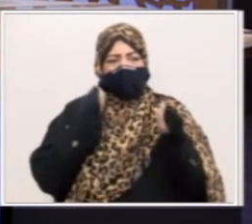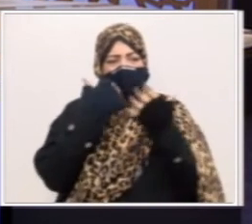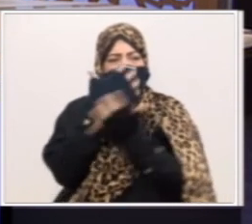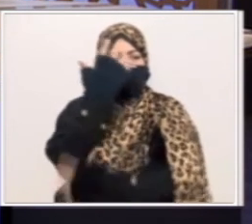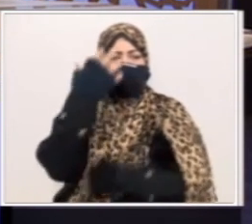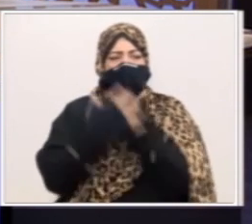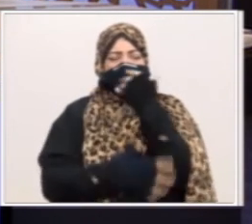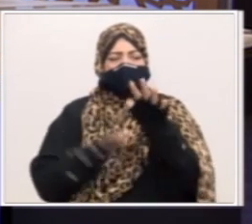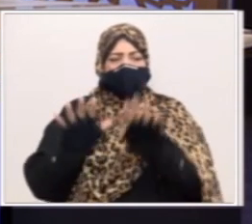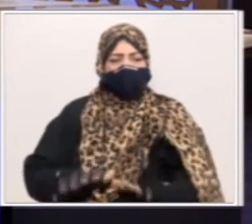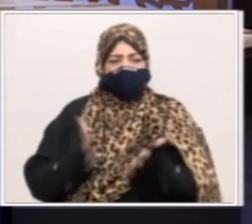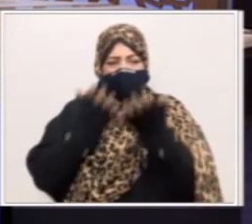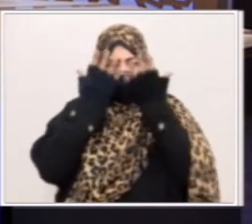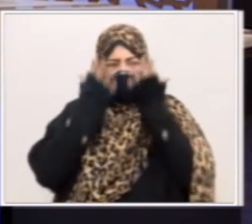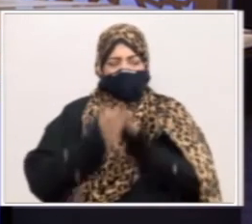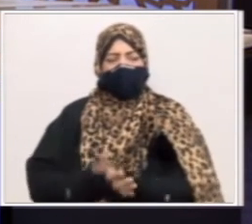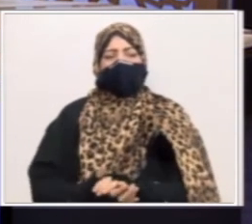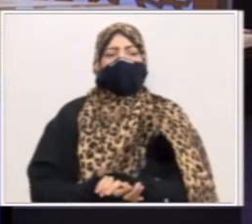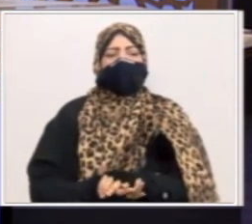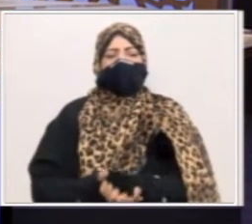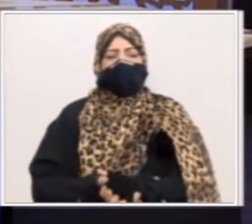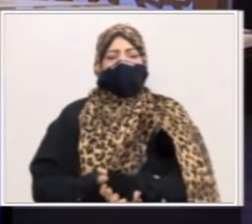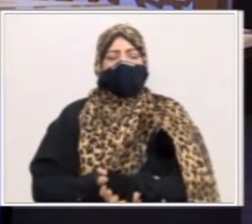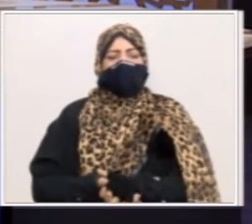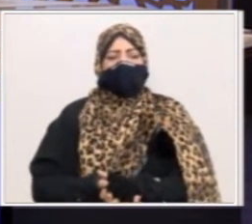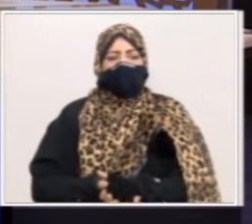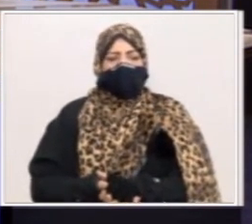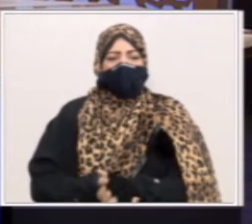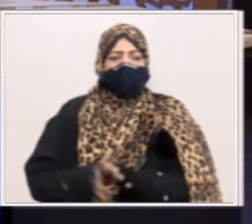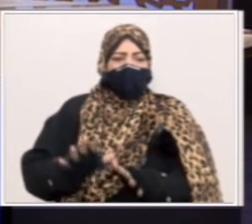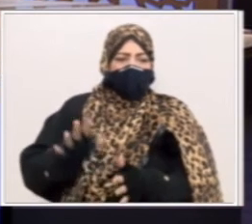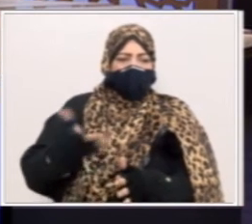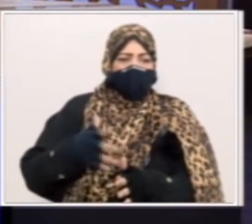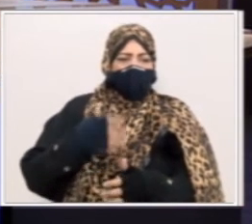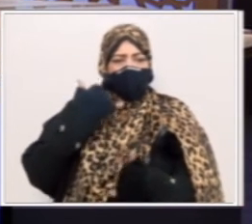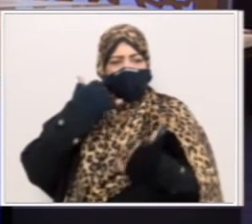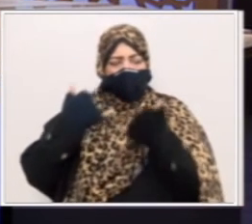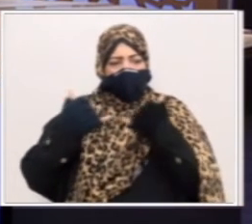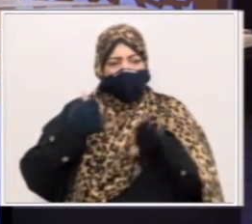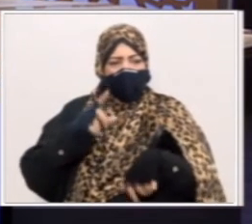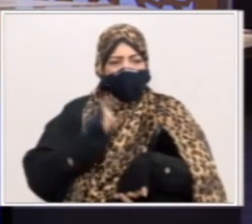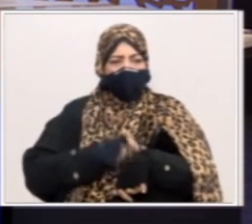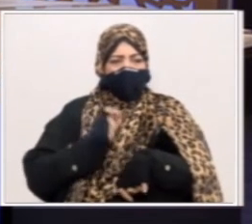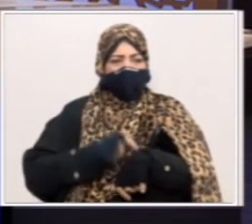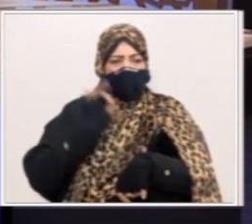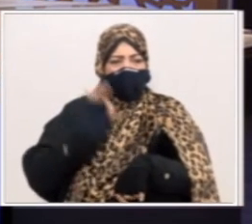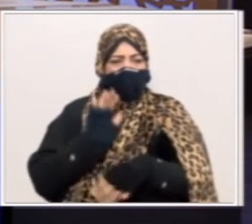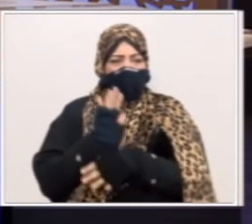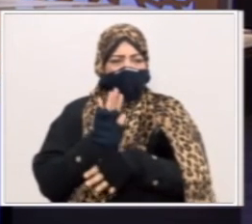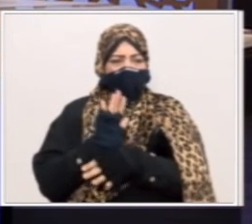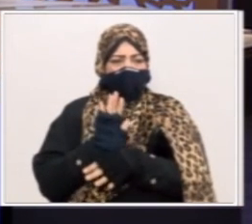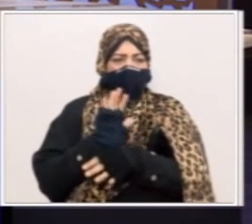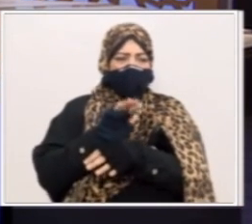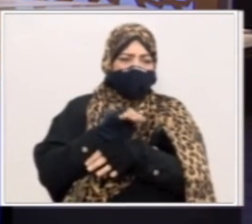وأحيانا يا شيخ يكون مثلا في وقت مثلا الظهر أو وقت اللي يبدأ الجو كويس عادي يتوضأ، هذه بالتجربة.